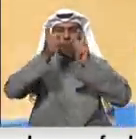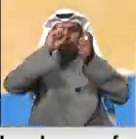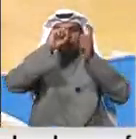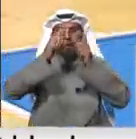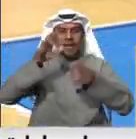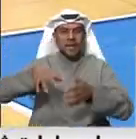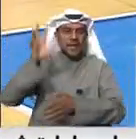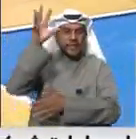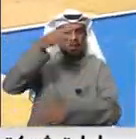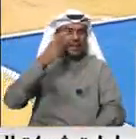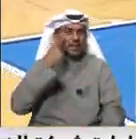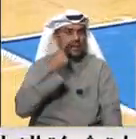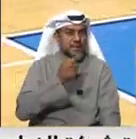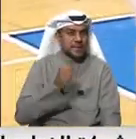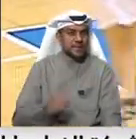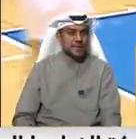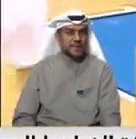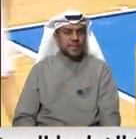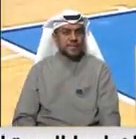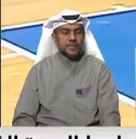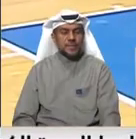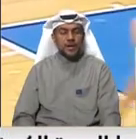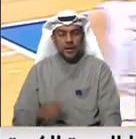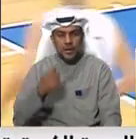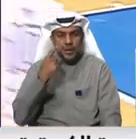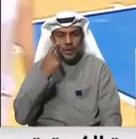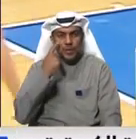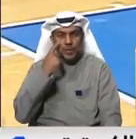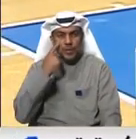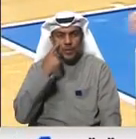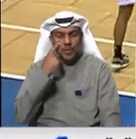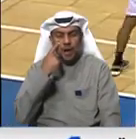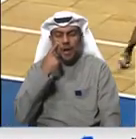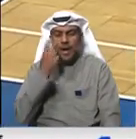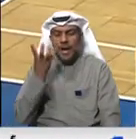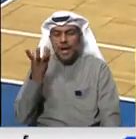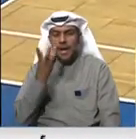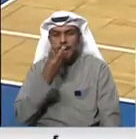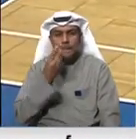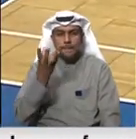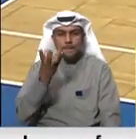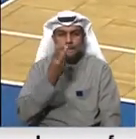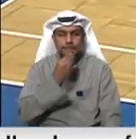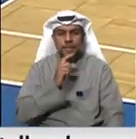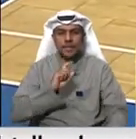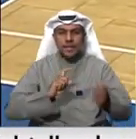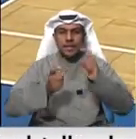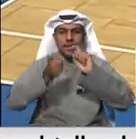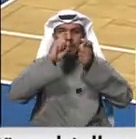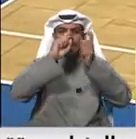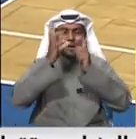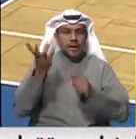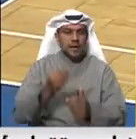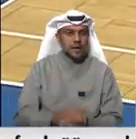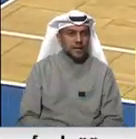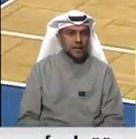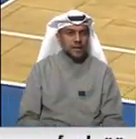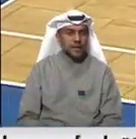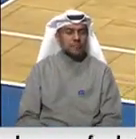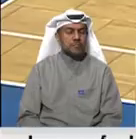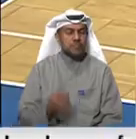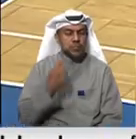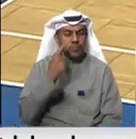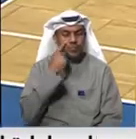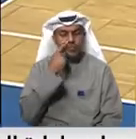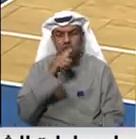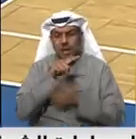لدوري كره السله لن تقدم او تؤخر نتائجها لفرق الدوري الممتاز الاربع التي تحددت